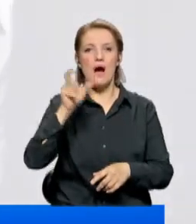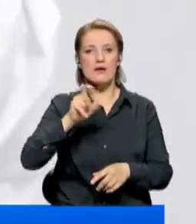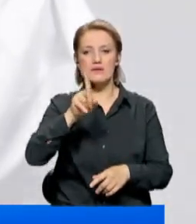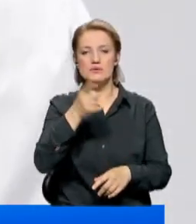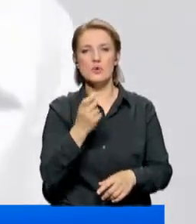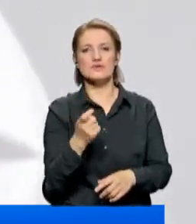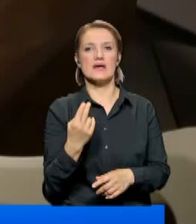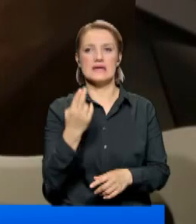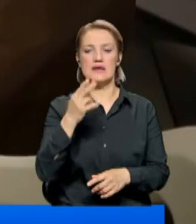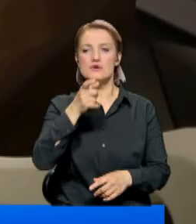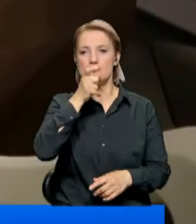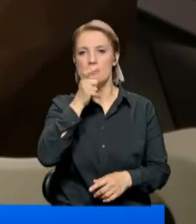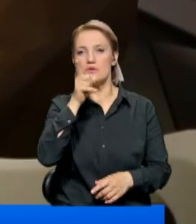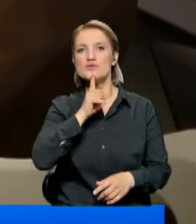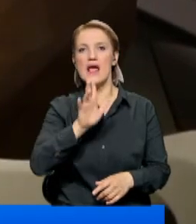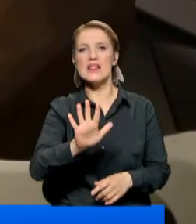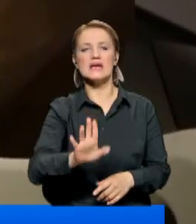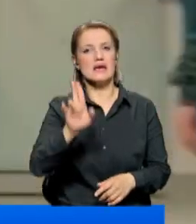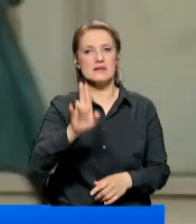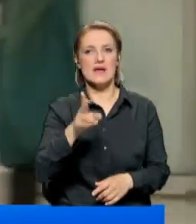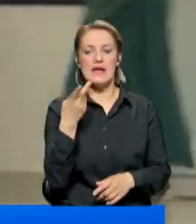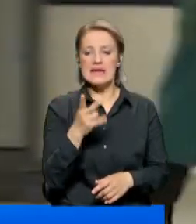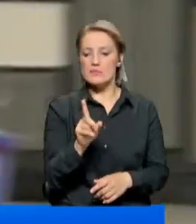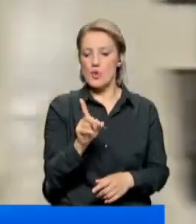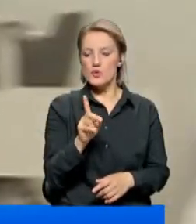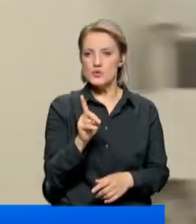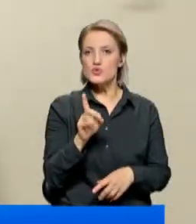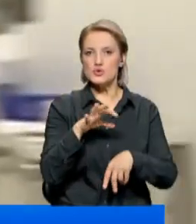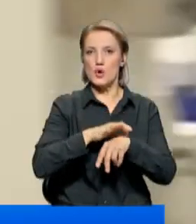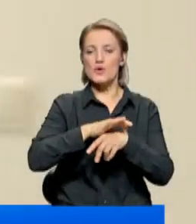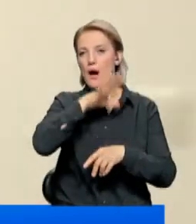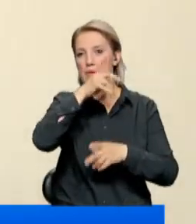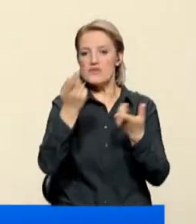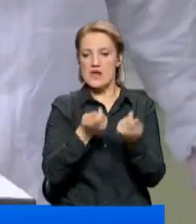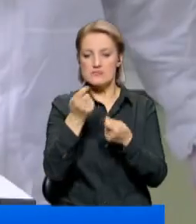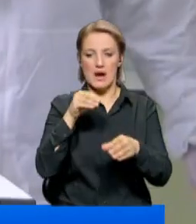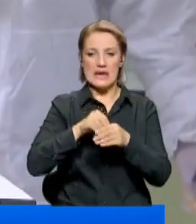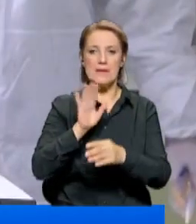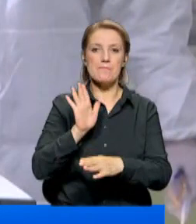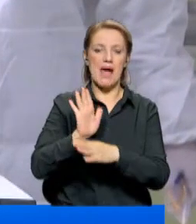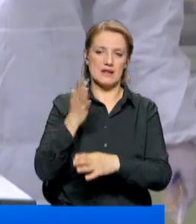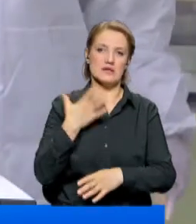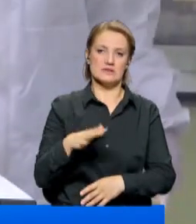197, Şubat'ta 157, Mart'ta 2013 hekim yurt dışında çalışabilmek için İHAL